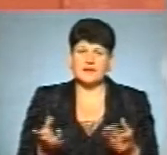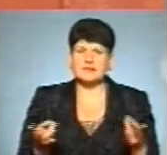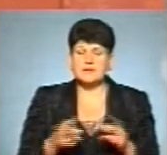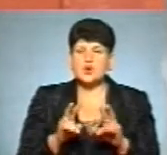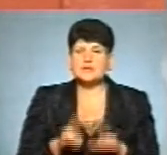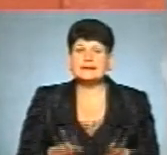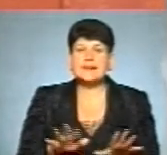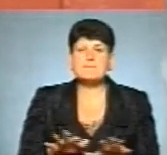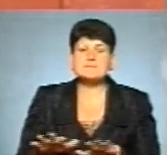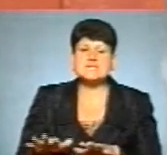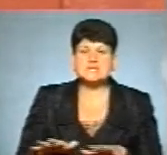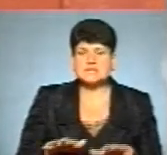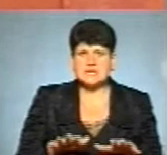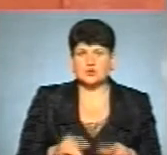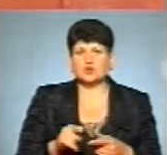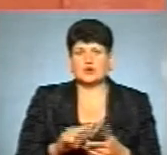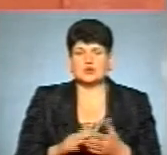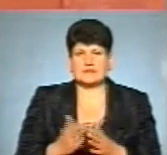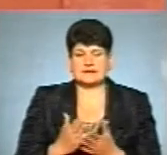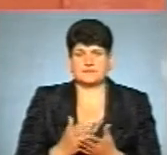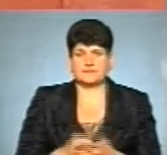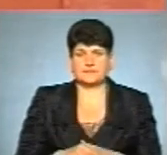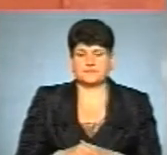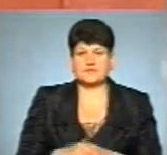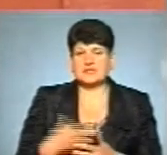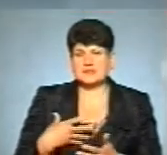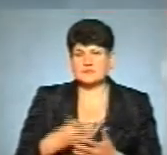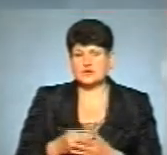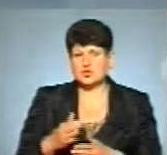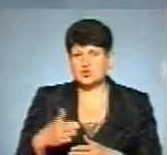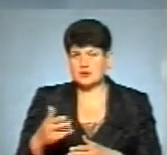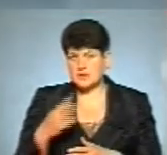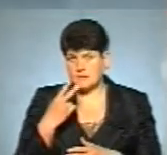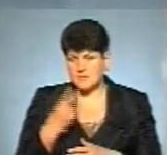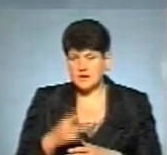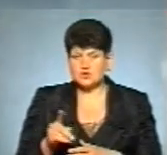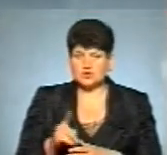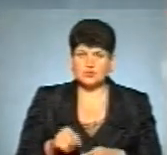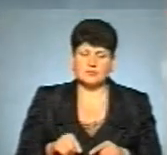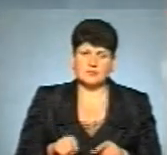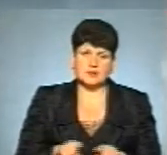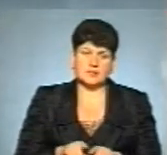розглядати вже на місцях безпосередньо до тої ситуації, яка склалася. Я зі своєї сторони бачу, що ну, ми так